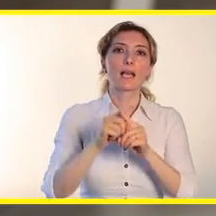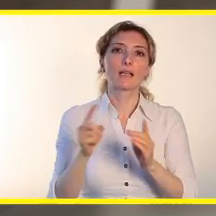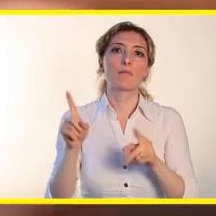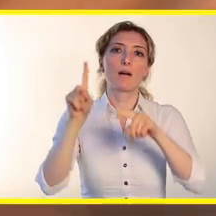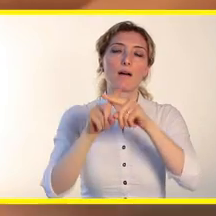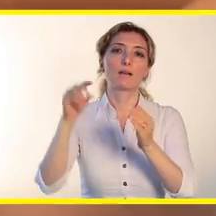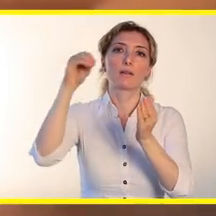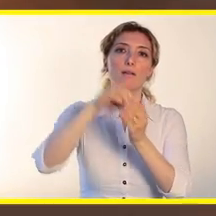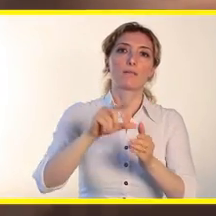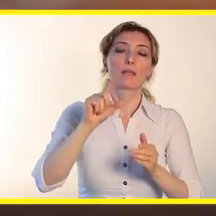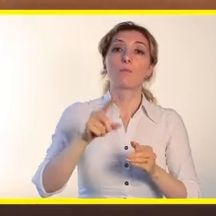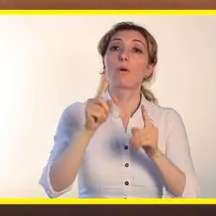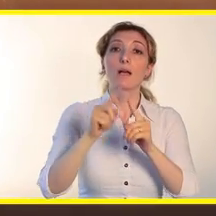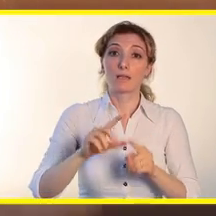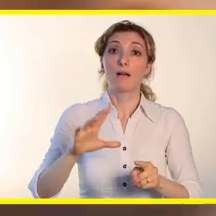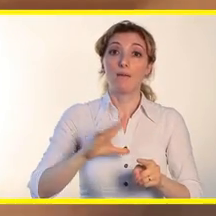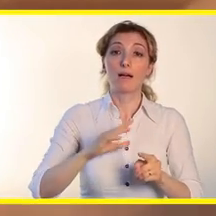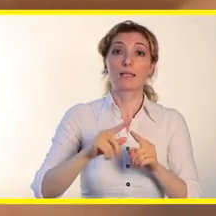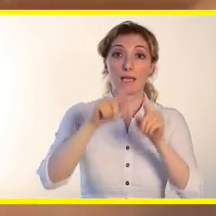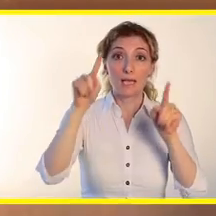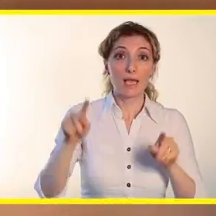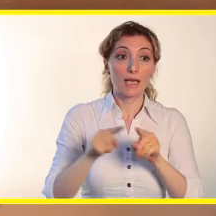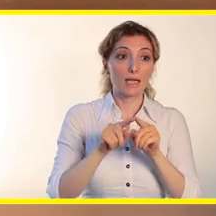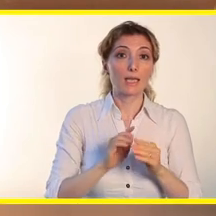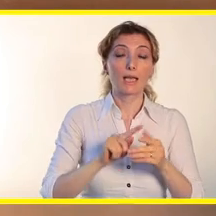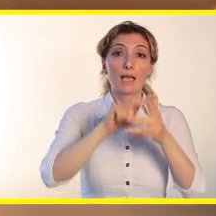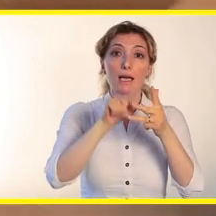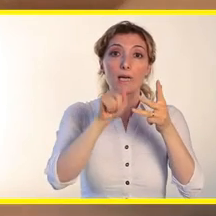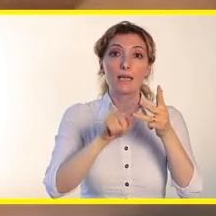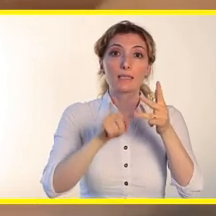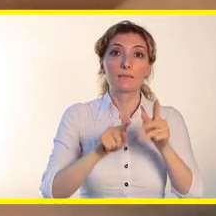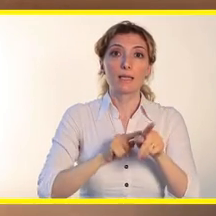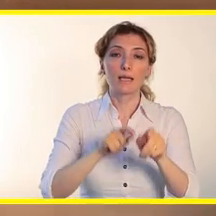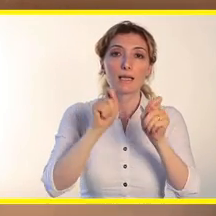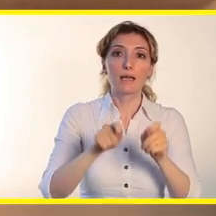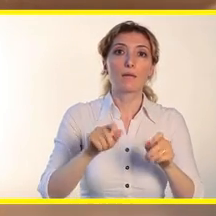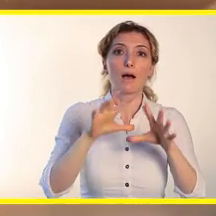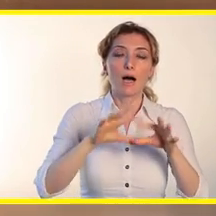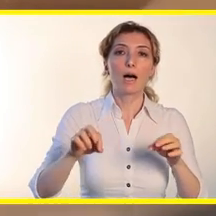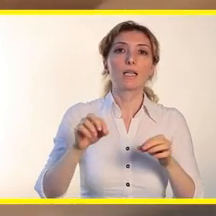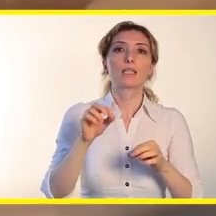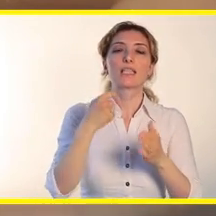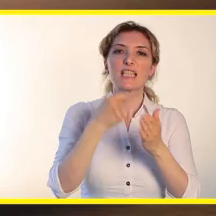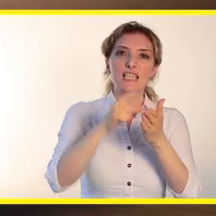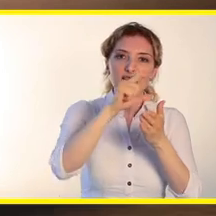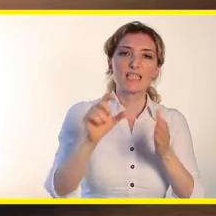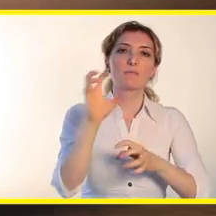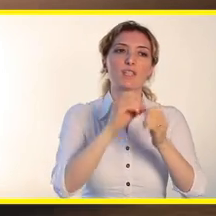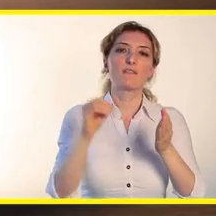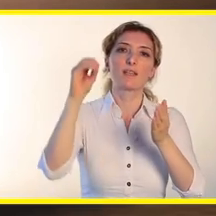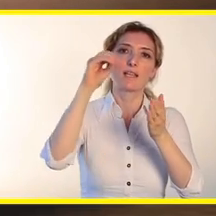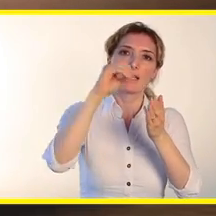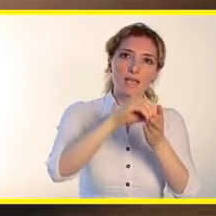gerekiyor. Google hesabınız varsa ekrandaki adımları takip ederek mevcut kullanıcı adınız ve şifrenizle hesabınızı